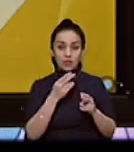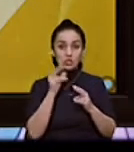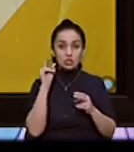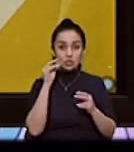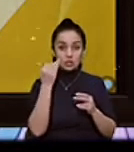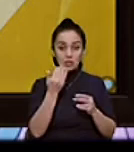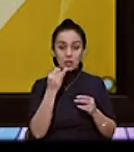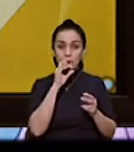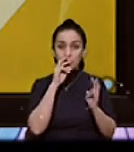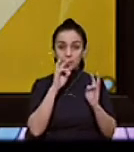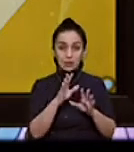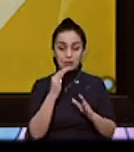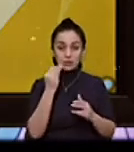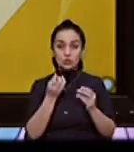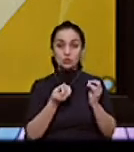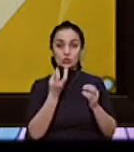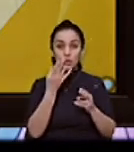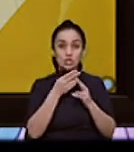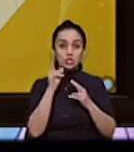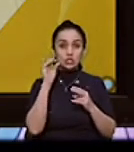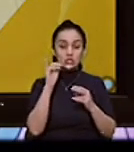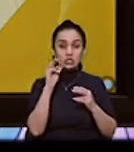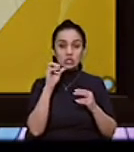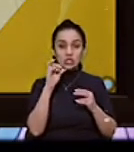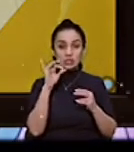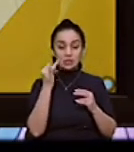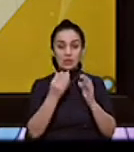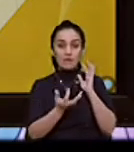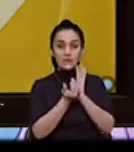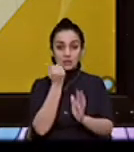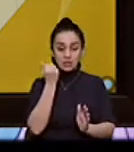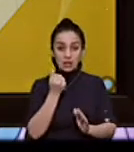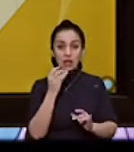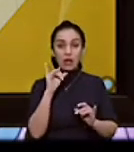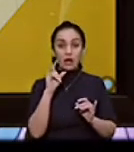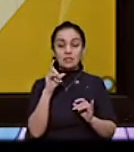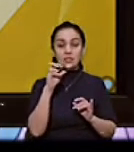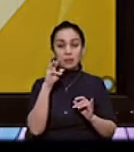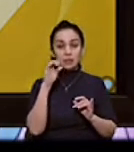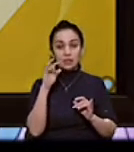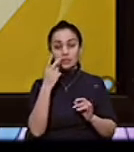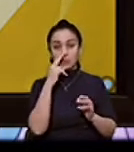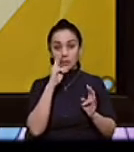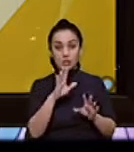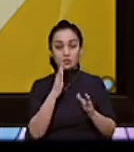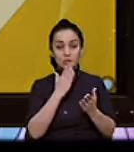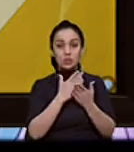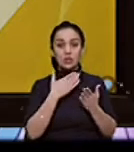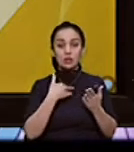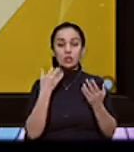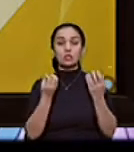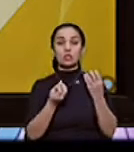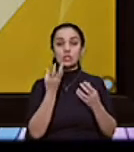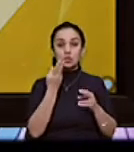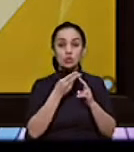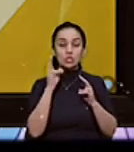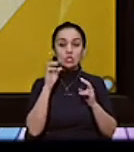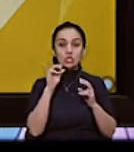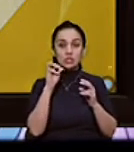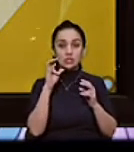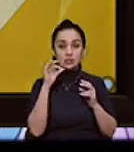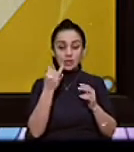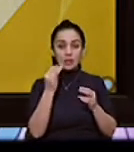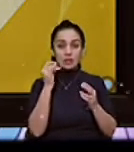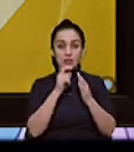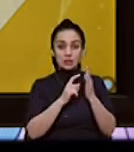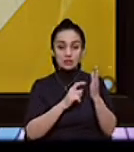Правильно, числитель показывает, сколько частей мы взяли, а знаменатель показывает нам, на сколько